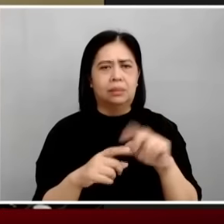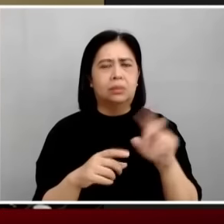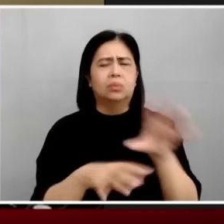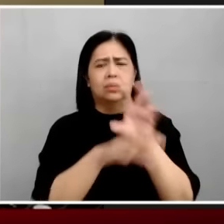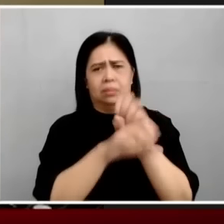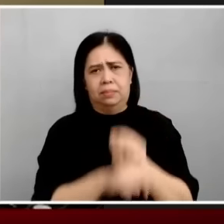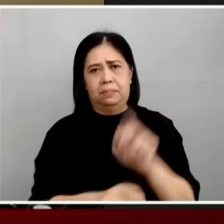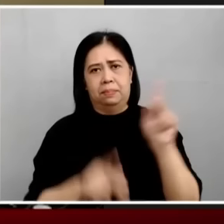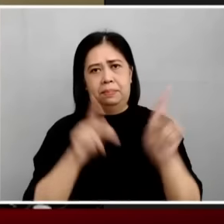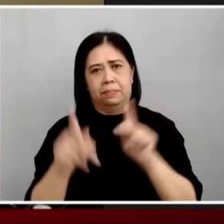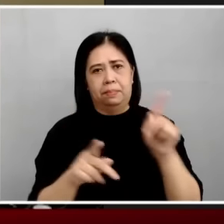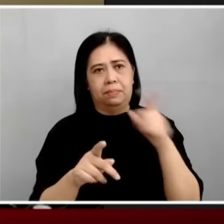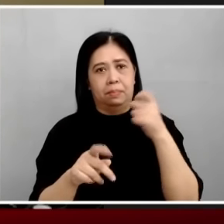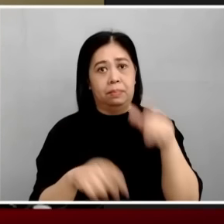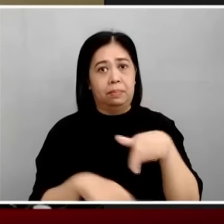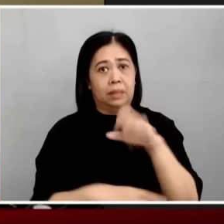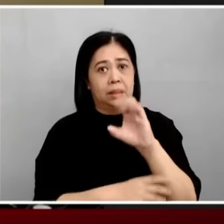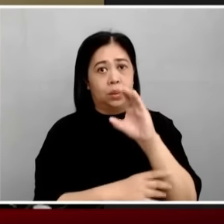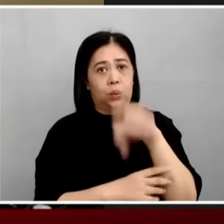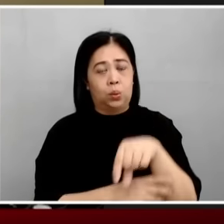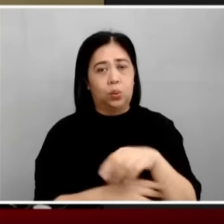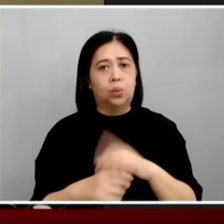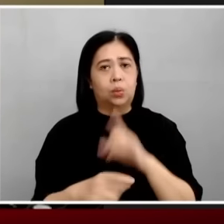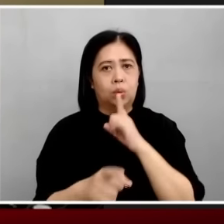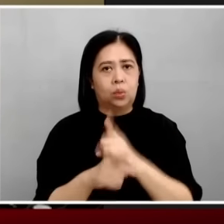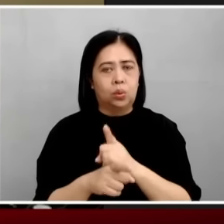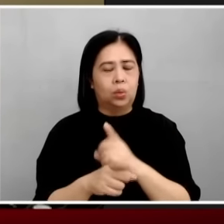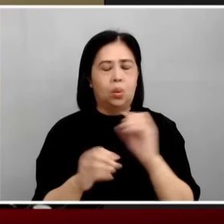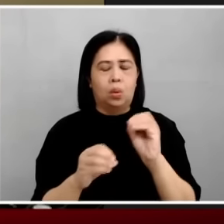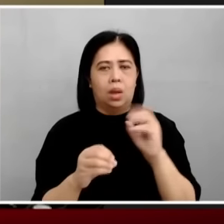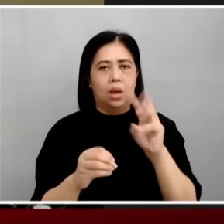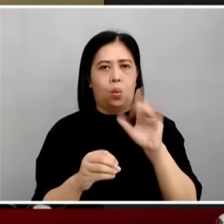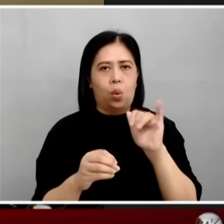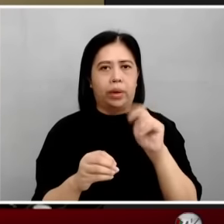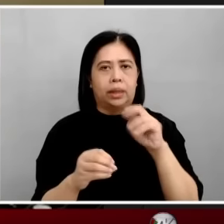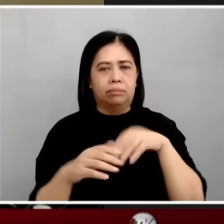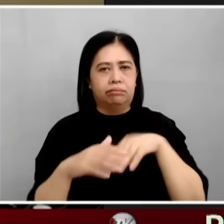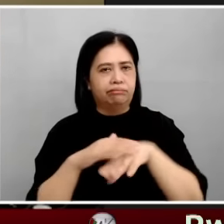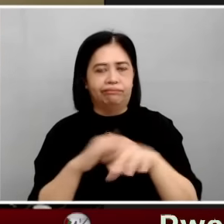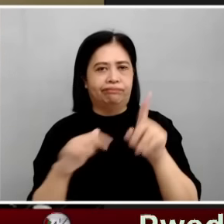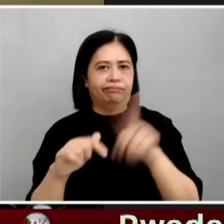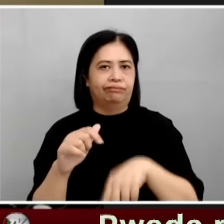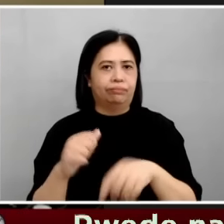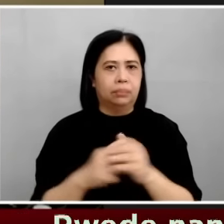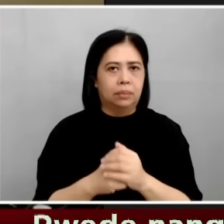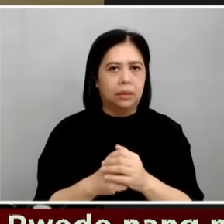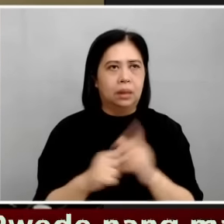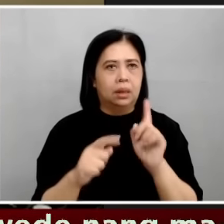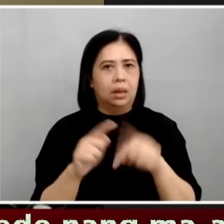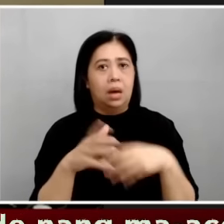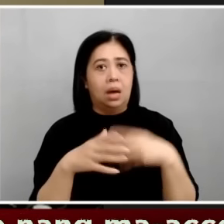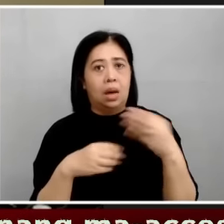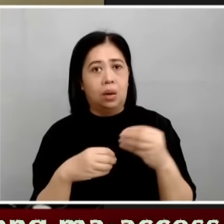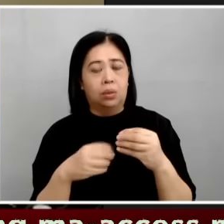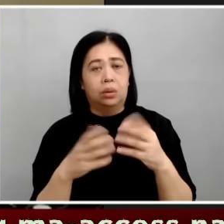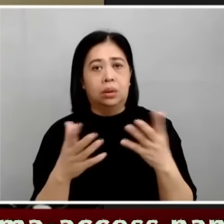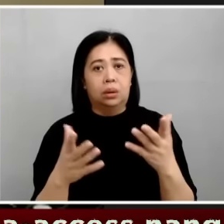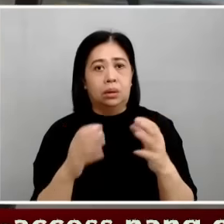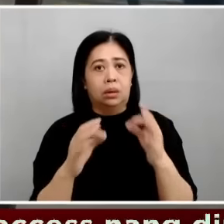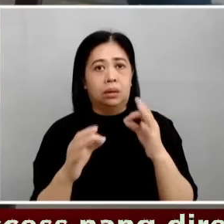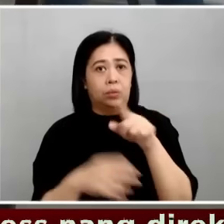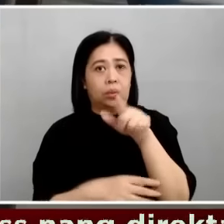tao because pagdating ng ECQ period, talagang walang walk-in dyan because hindi pwedeng lumabas ng bahay unless apor